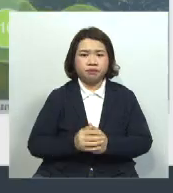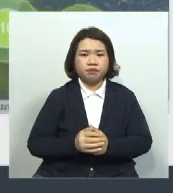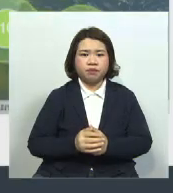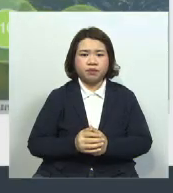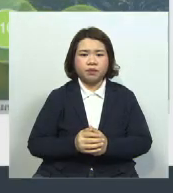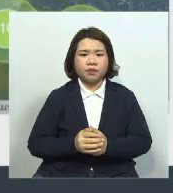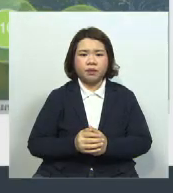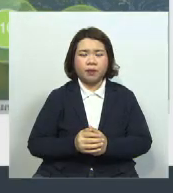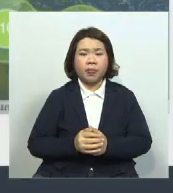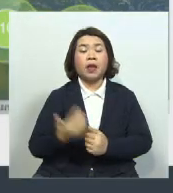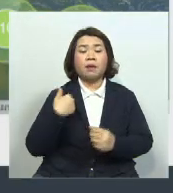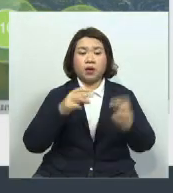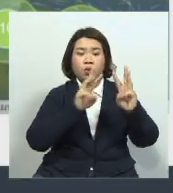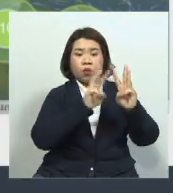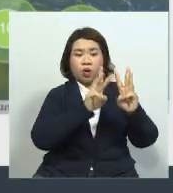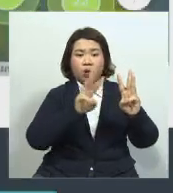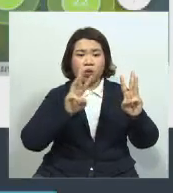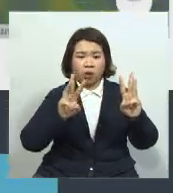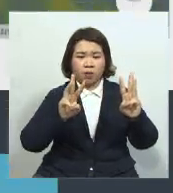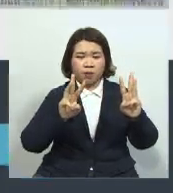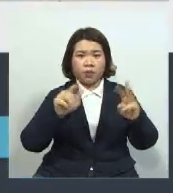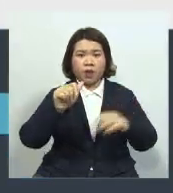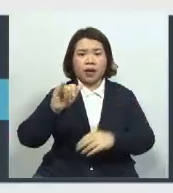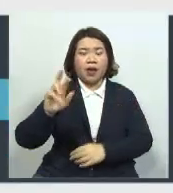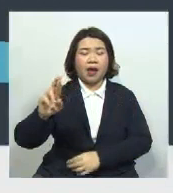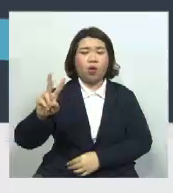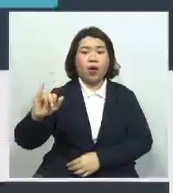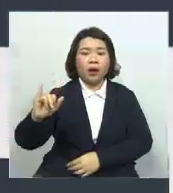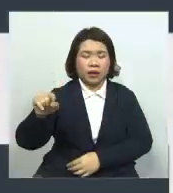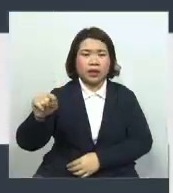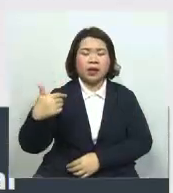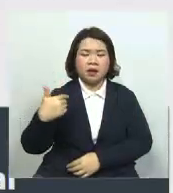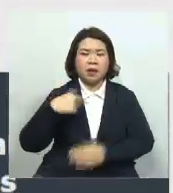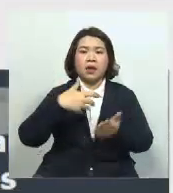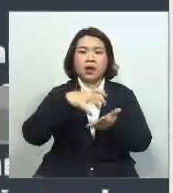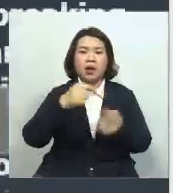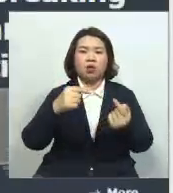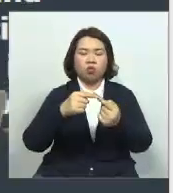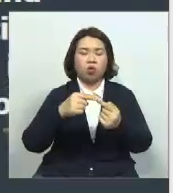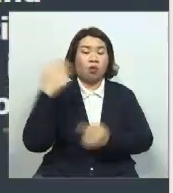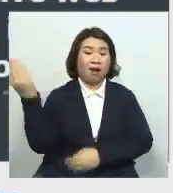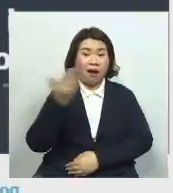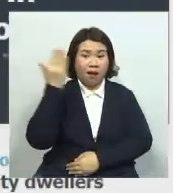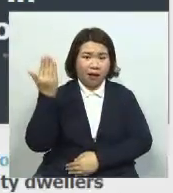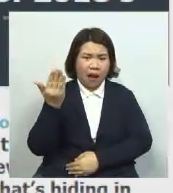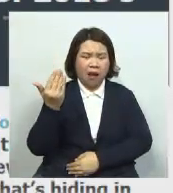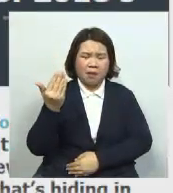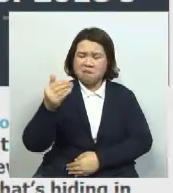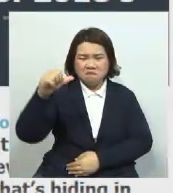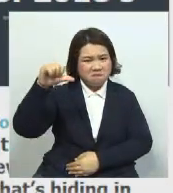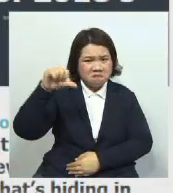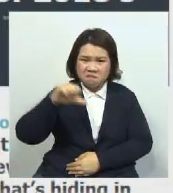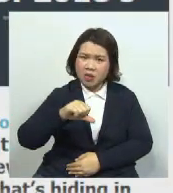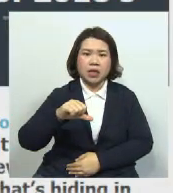324ส่วนที่เว็บไซต์Air Visual นะคะซึ่งเป็นการรายงานคุณภาพอากาศเมืองที่